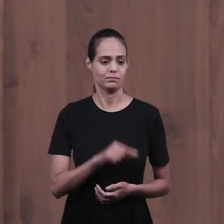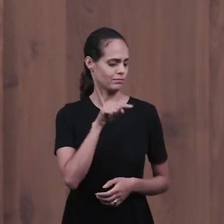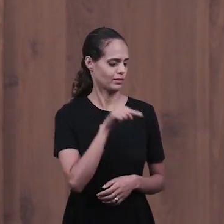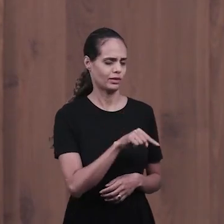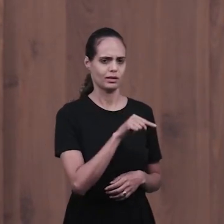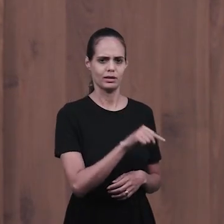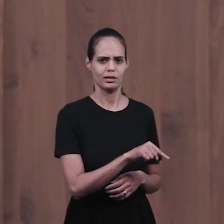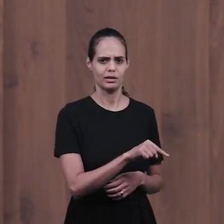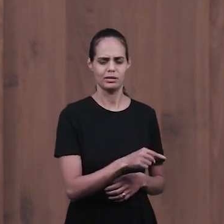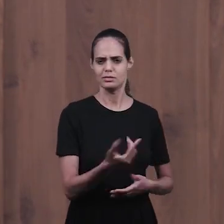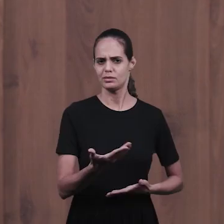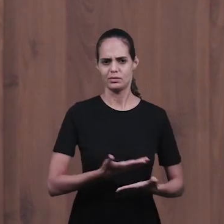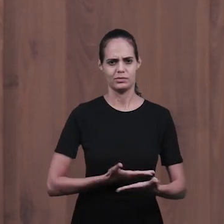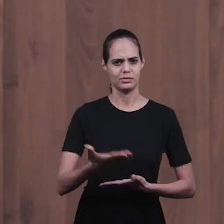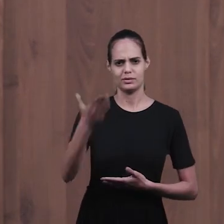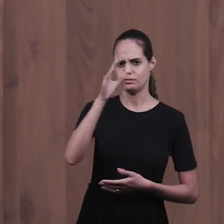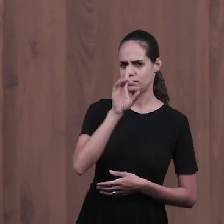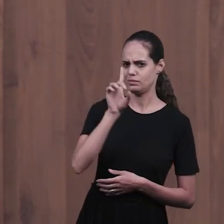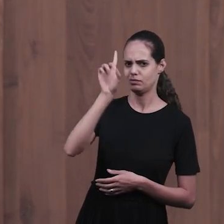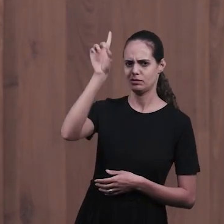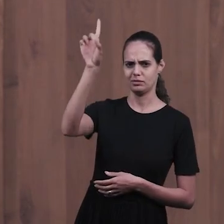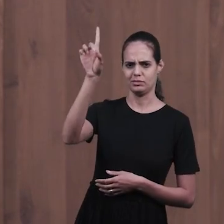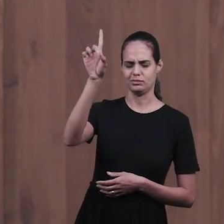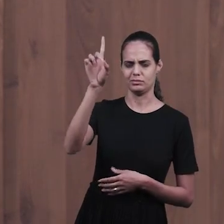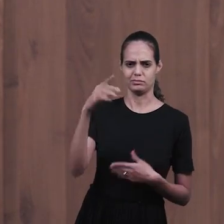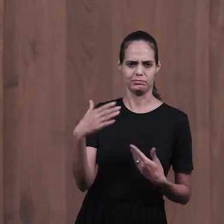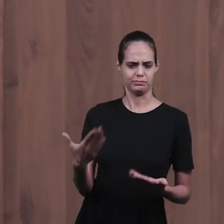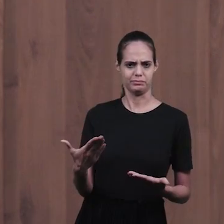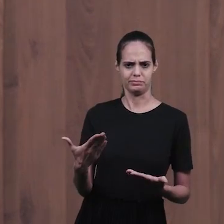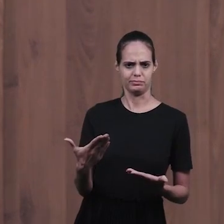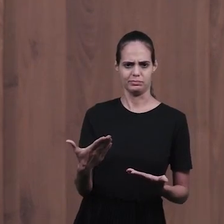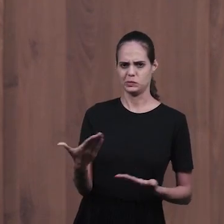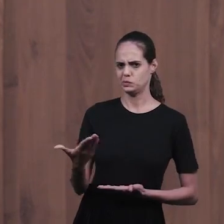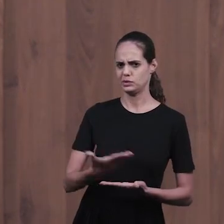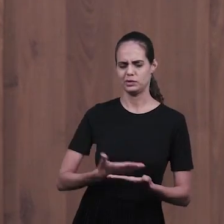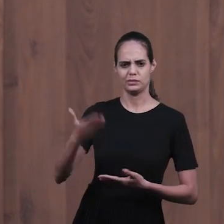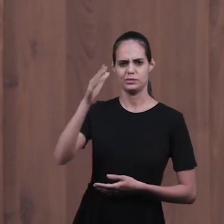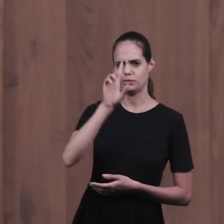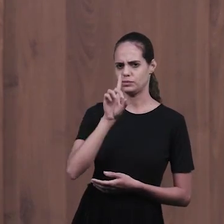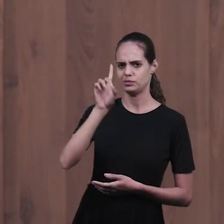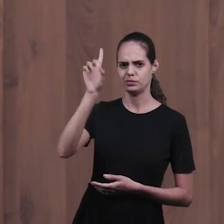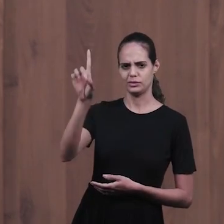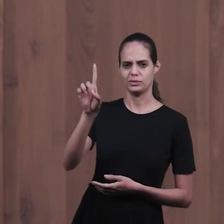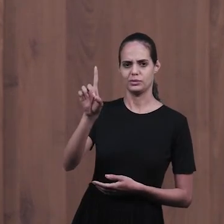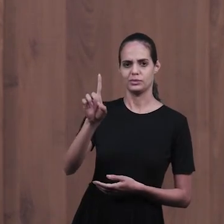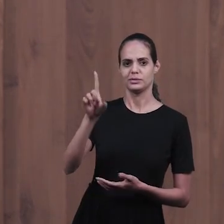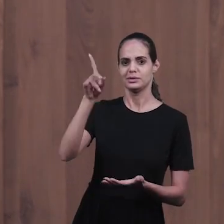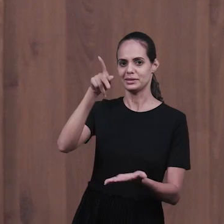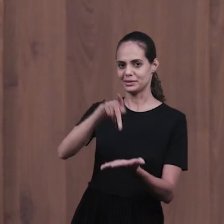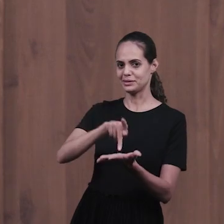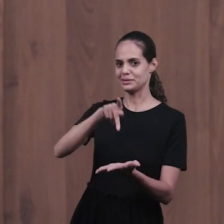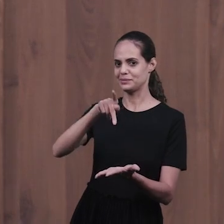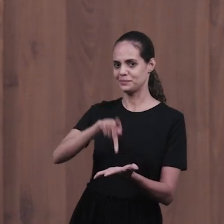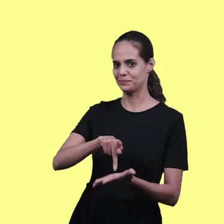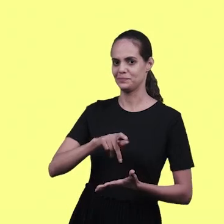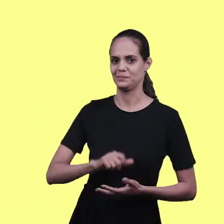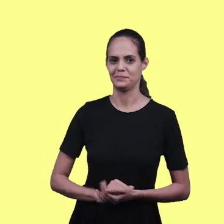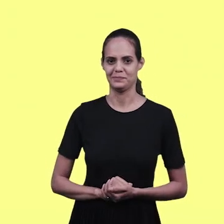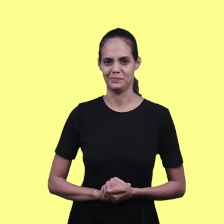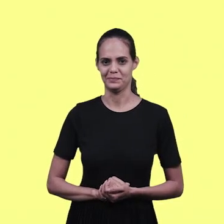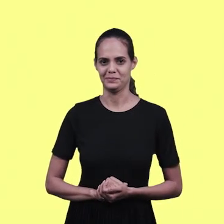le Seigneur, ils n'adoraient pas le Dieu vrai. Mais il y avait la ville de Gibéon où ils